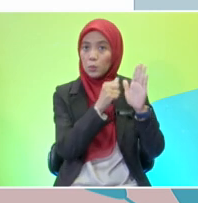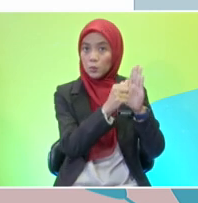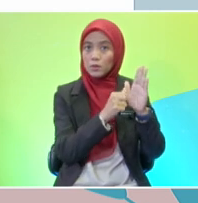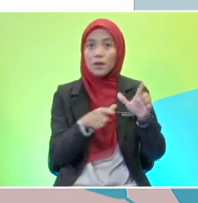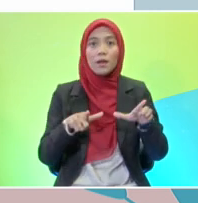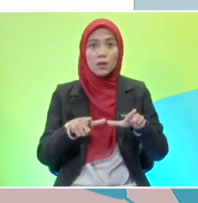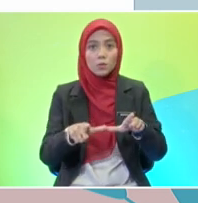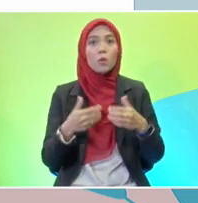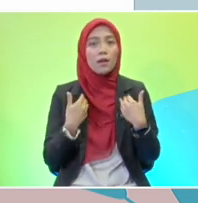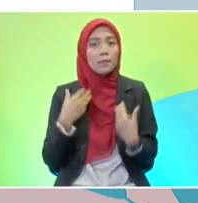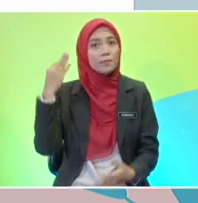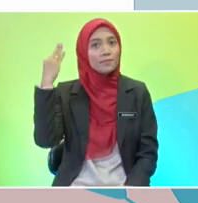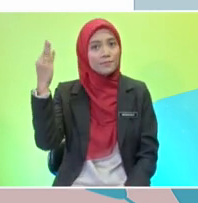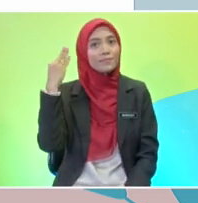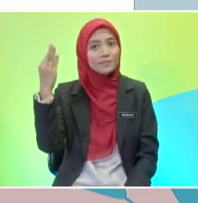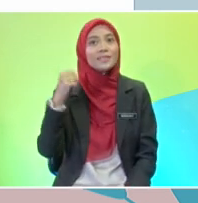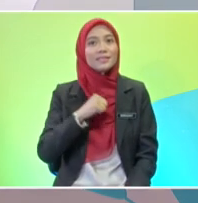falsafahnya yang